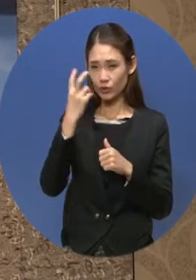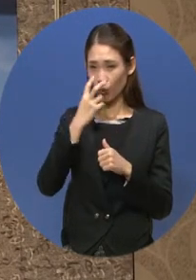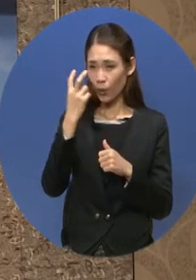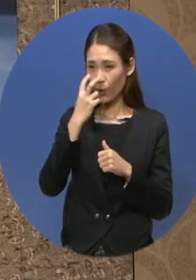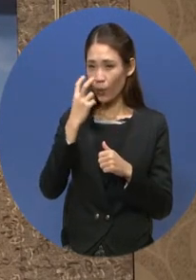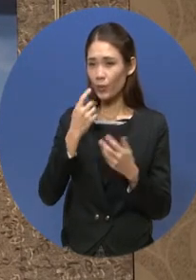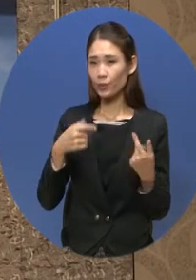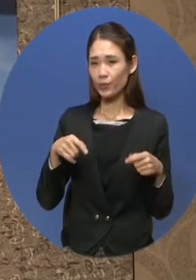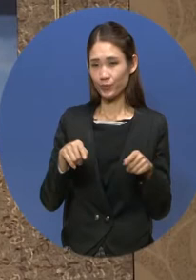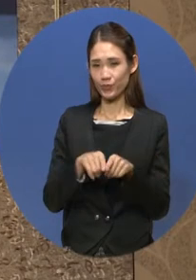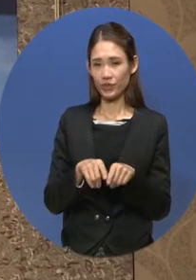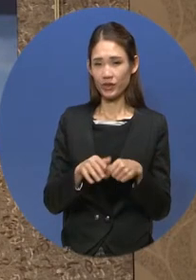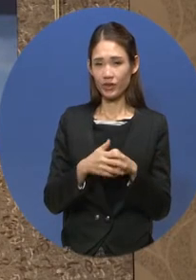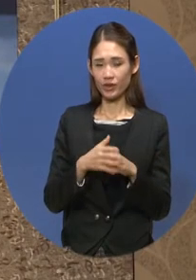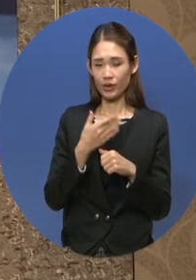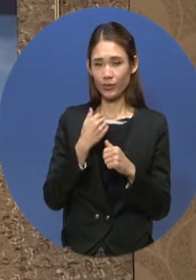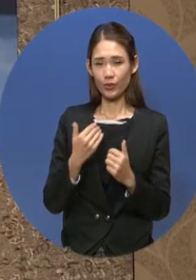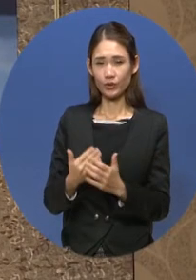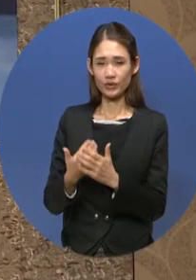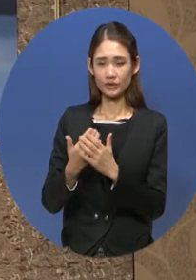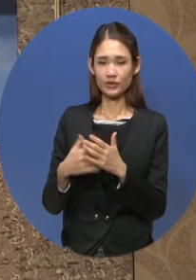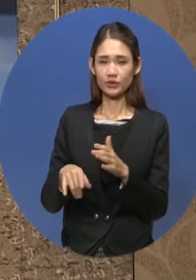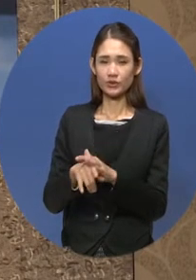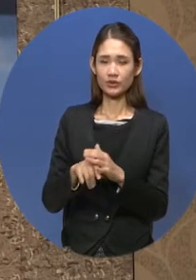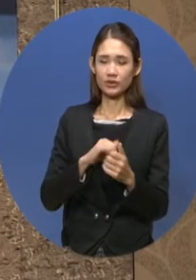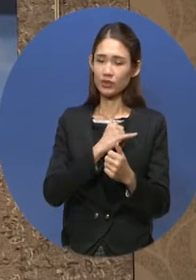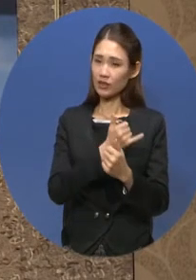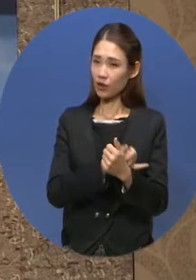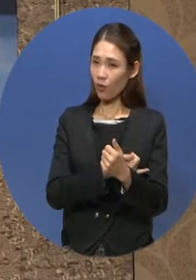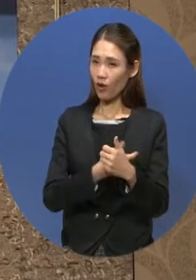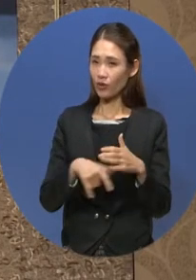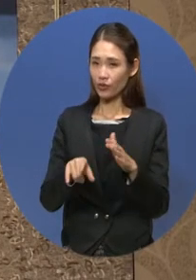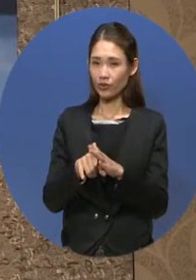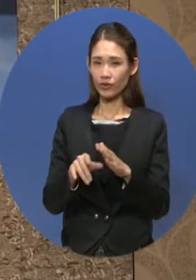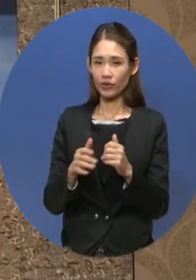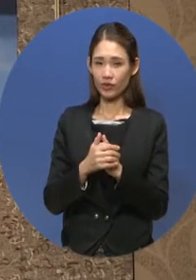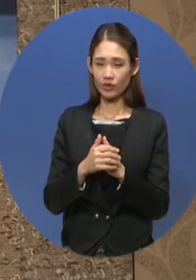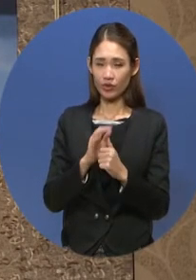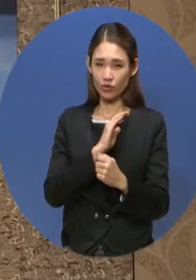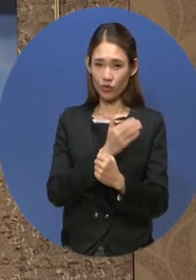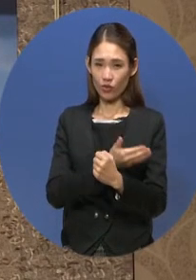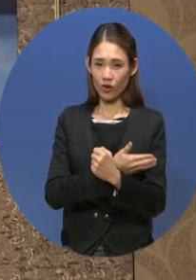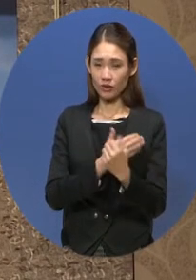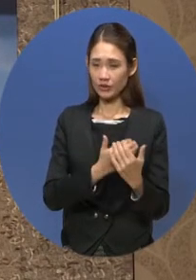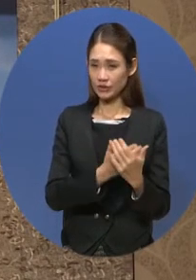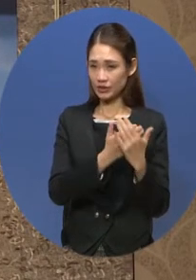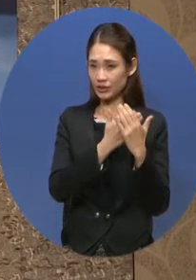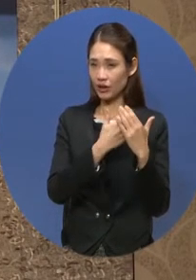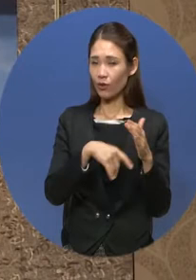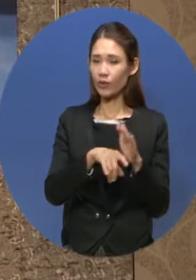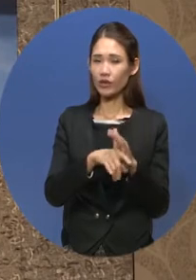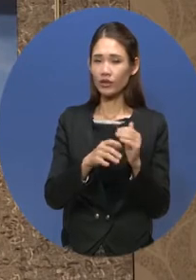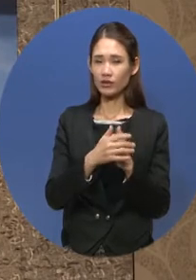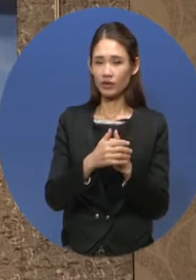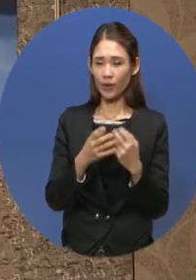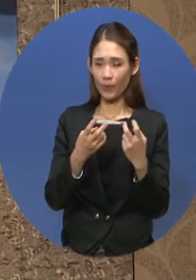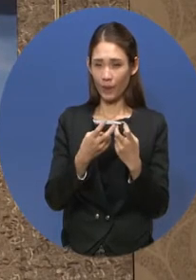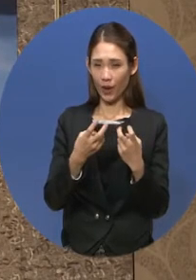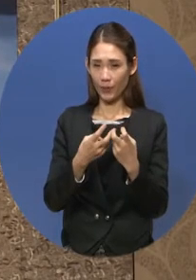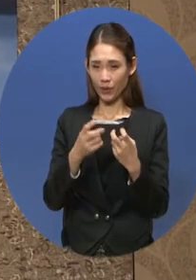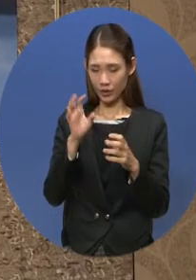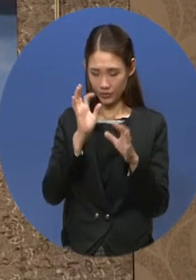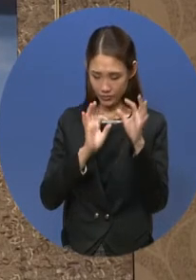함께 이제 그들의 복지 증진을 위해서 또는 인권을 위해서 네. 권리 증진을 위해서 우리가 그 방법을